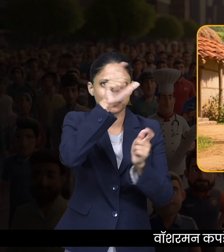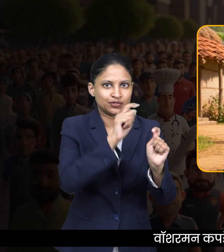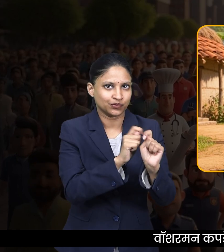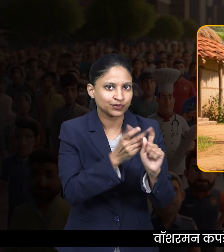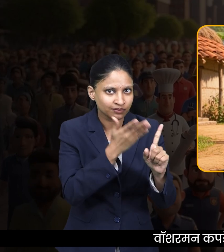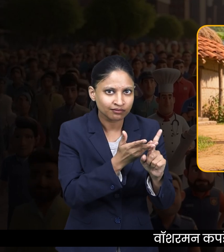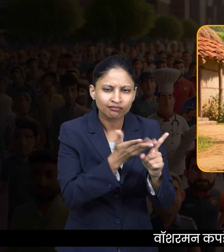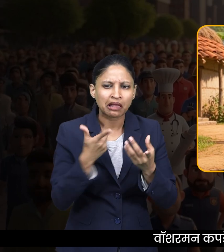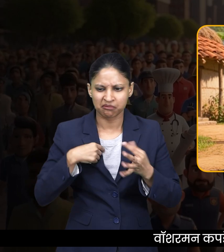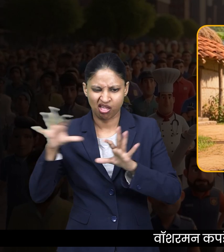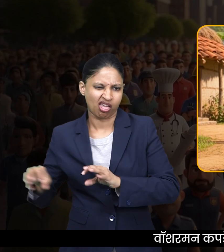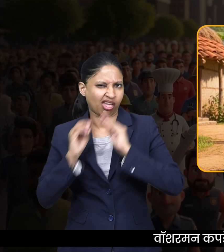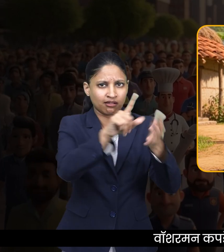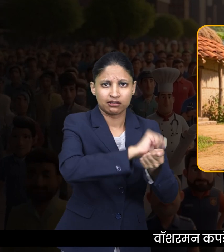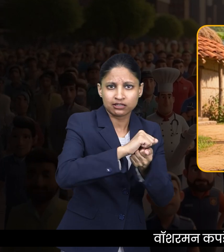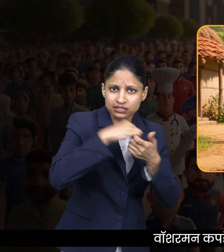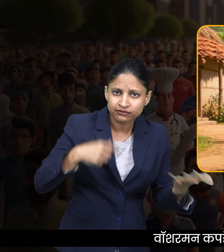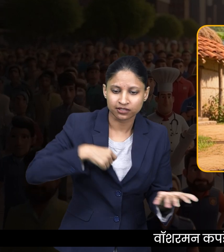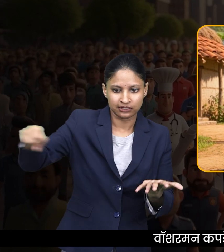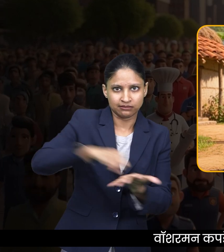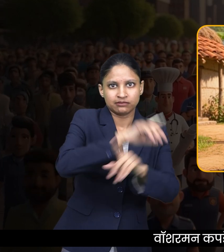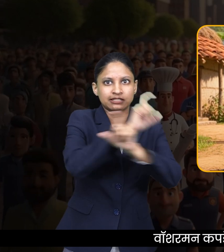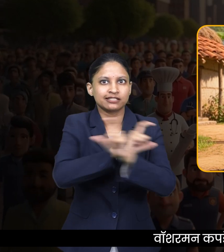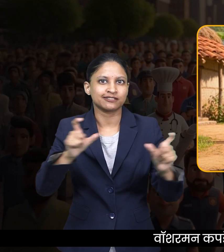वॉशरमॅन कपडे धुतो आणि इस्त्री करतो.